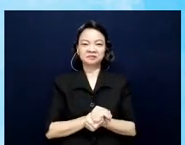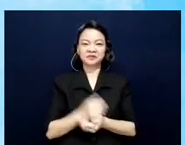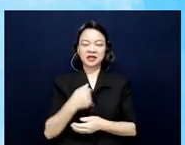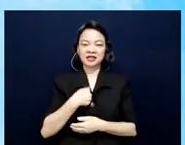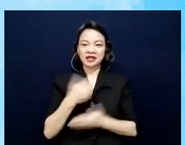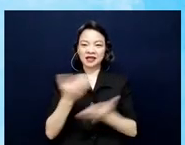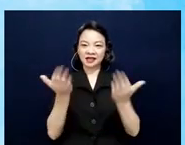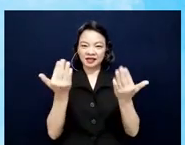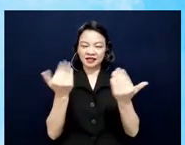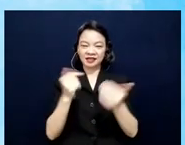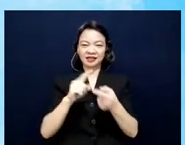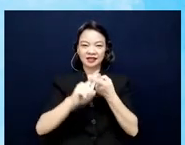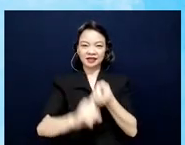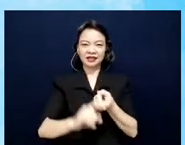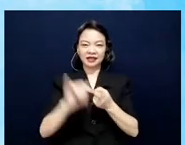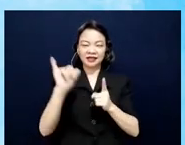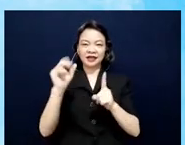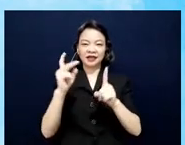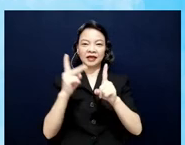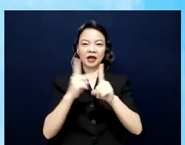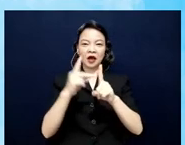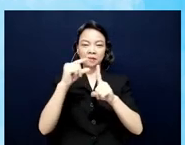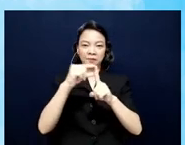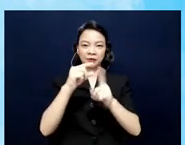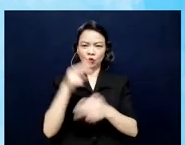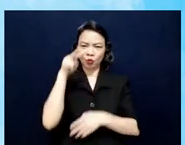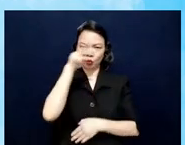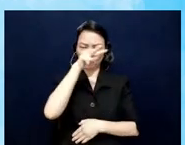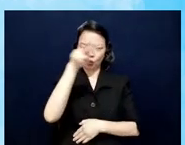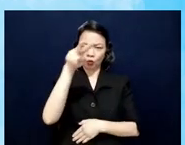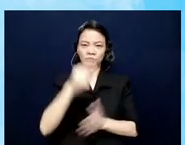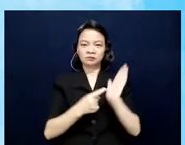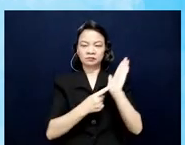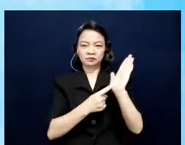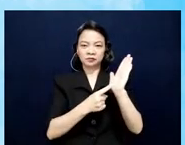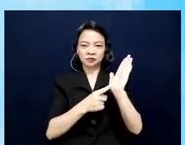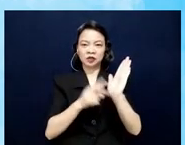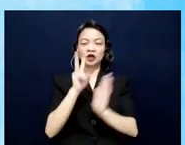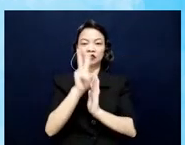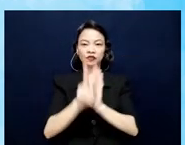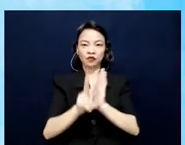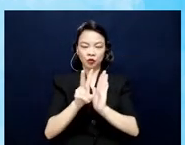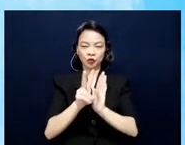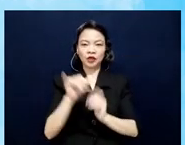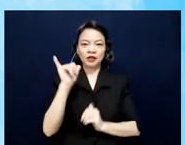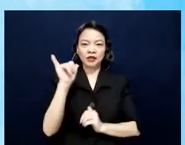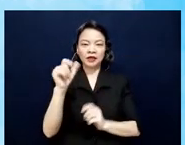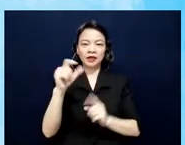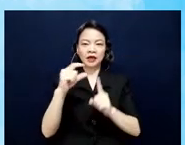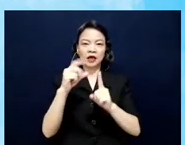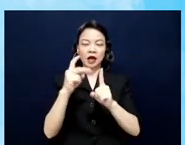YHP semuanya untuk menyimak tayangan video mengenai YHP di periode